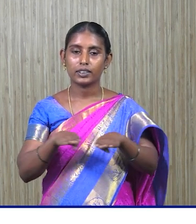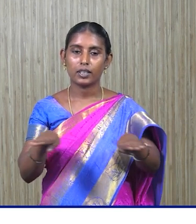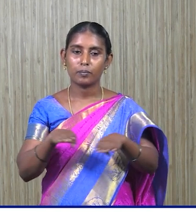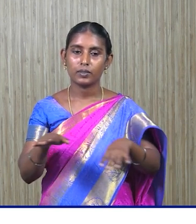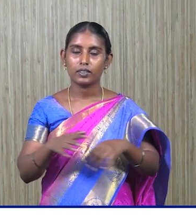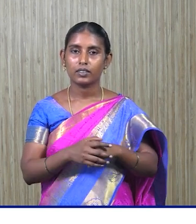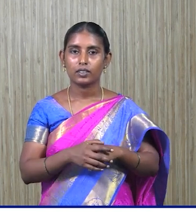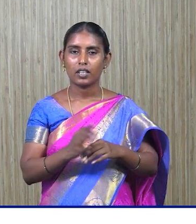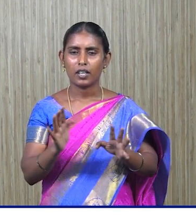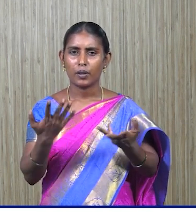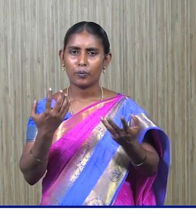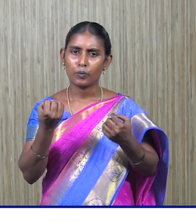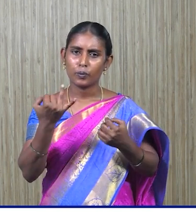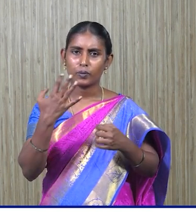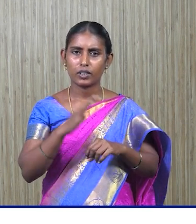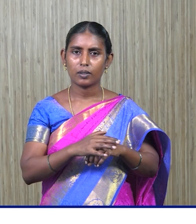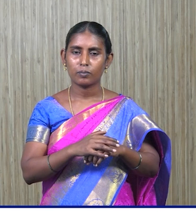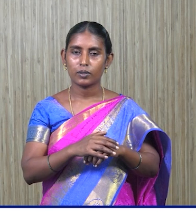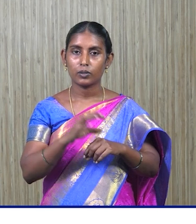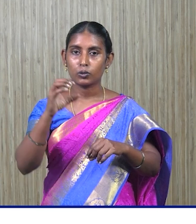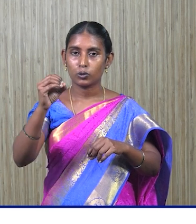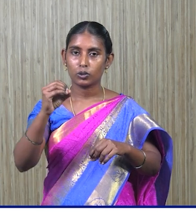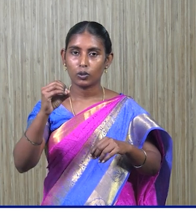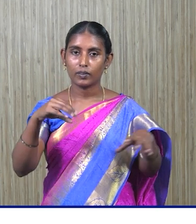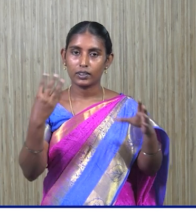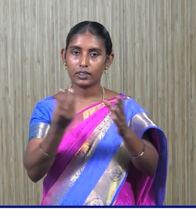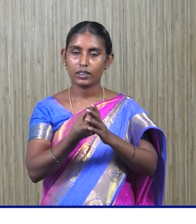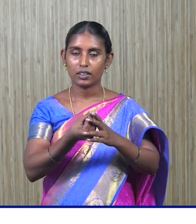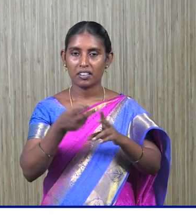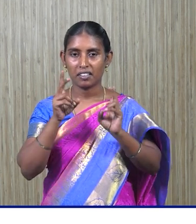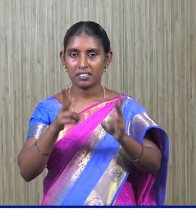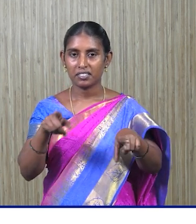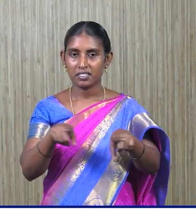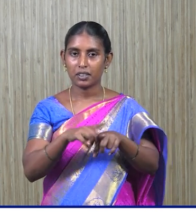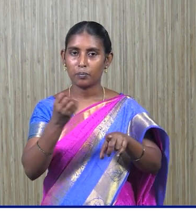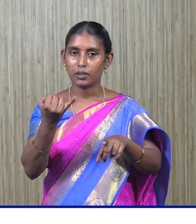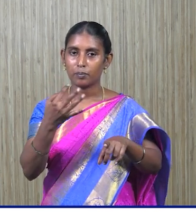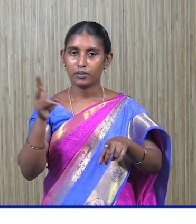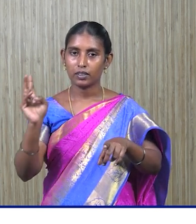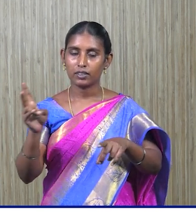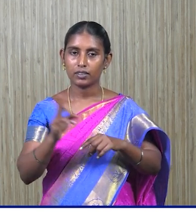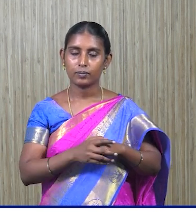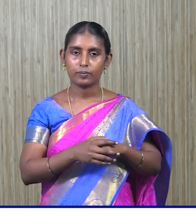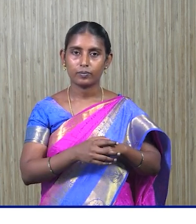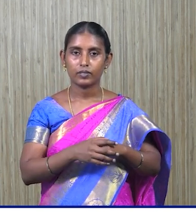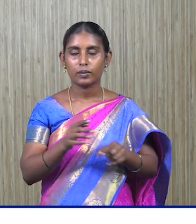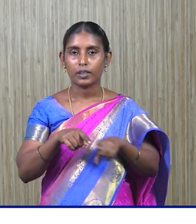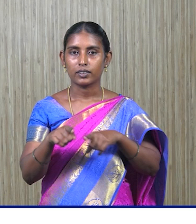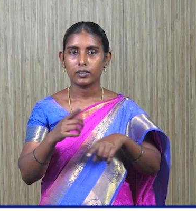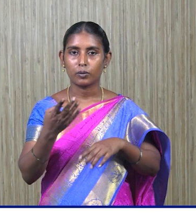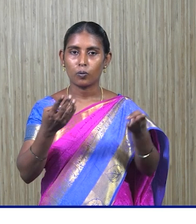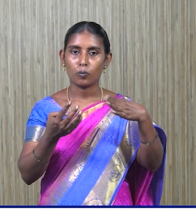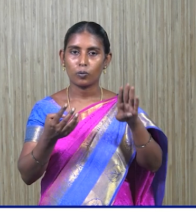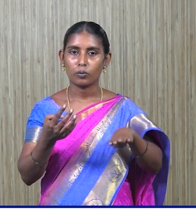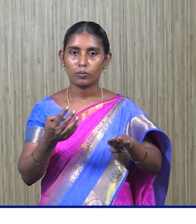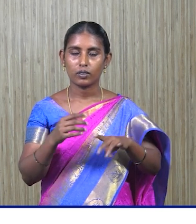எண்ணுடனும் பூஜ்ஜியத்தை கூட்டும்போது நமக்கு அதே எண் தான் கிடைக்கும். ஆகவே பூஜ்ஜியம் என்பது கூட்டல் சமணியம். இப்போ எடுத்துக்காட்டாக நம்ம பார்த்தோம்னா